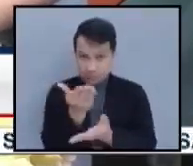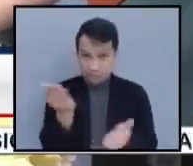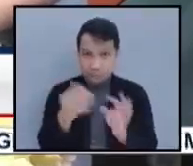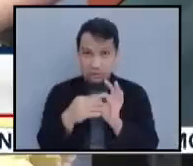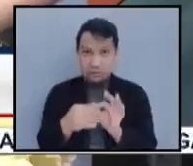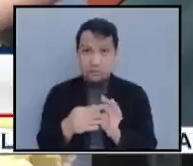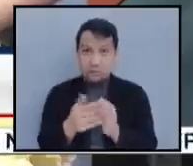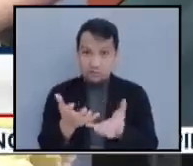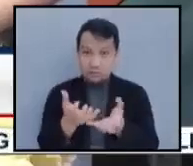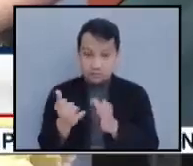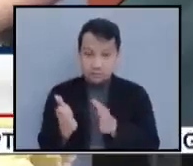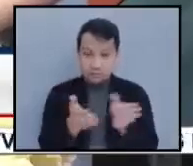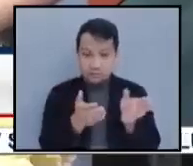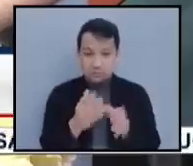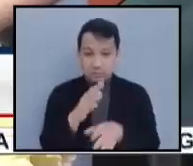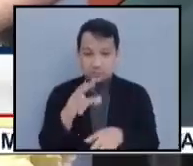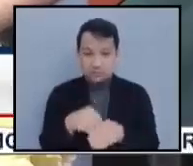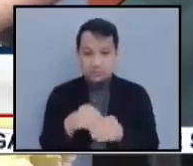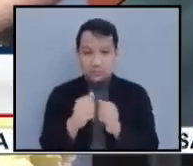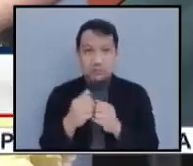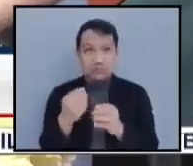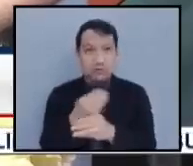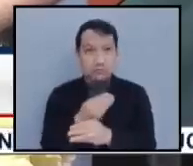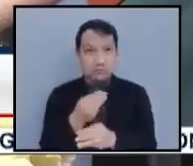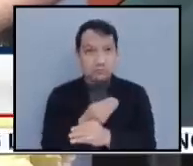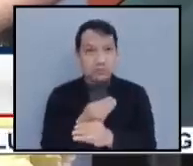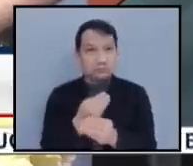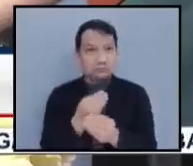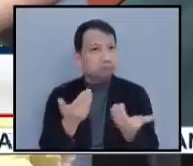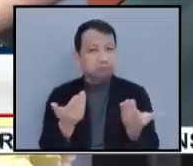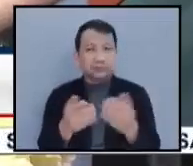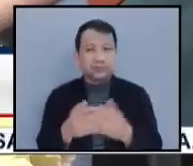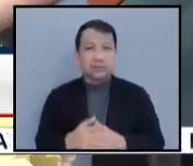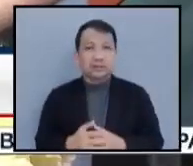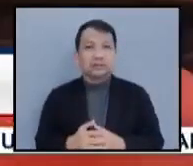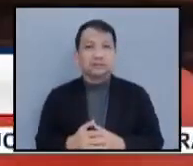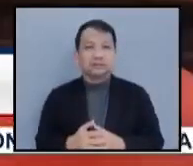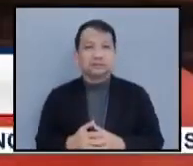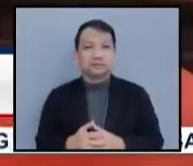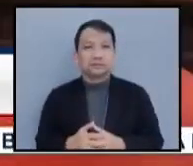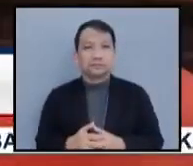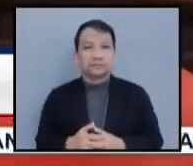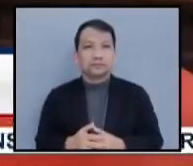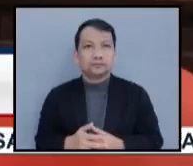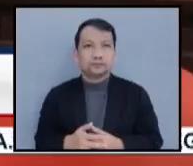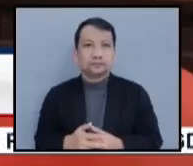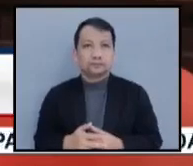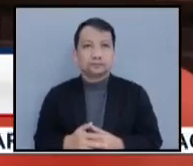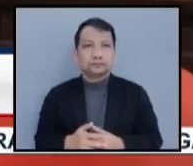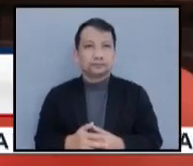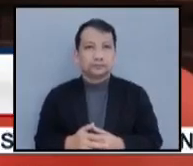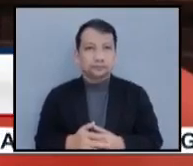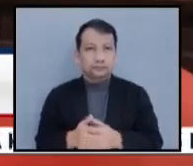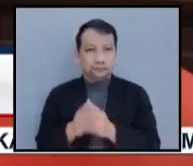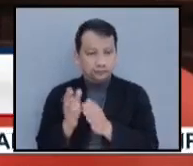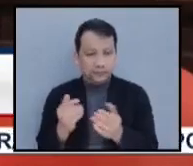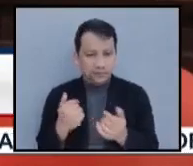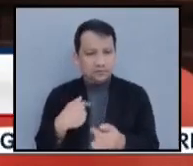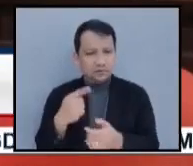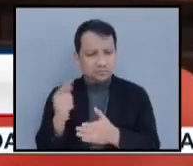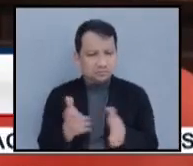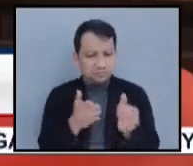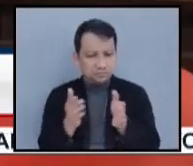ka bang salian pang mga math competitions? Well, currently, I'm planning to join more competitions po.